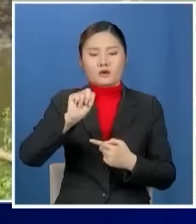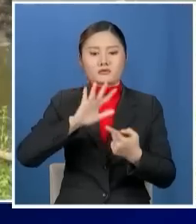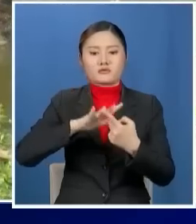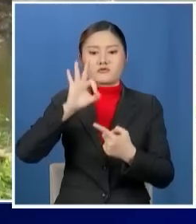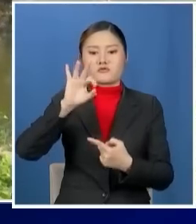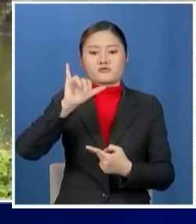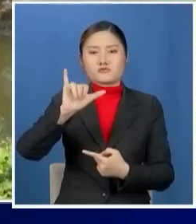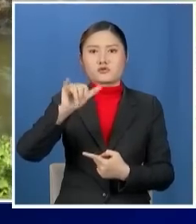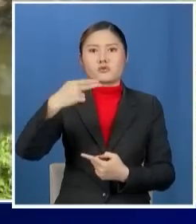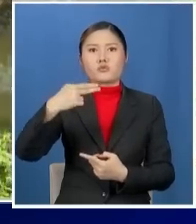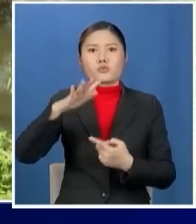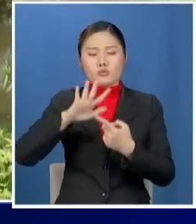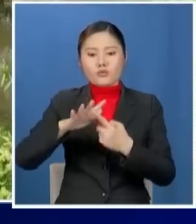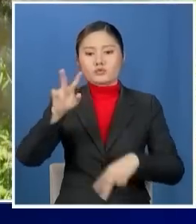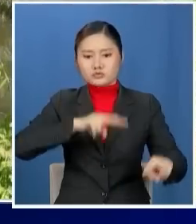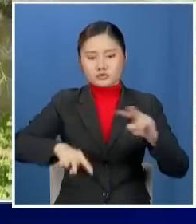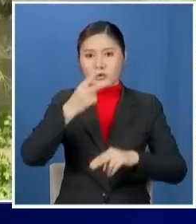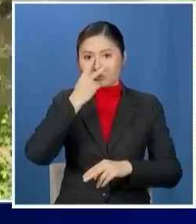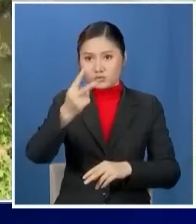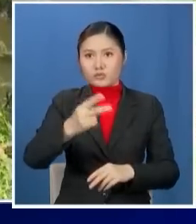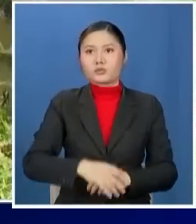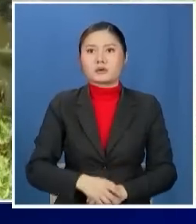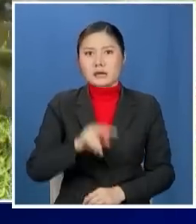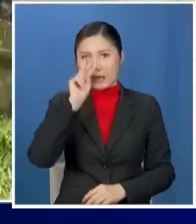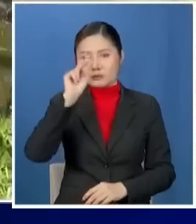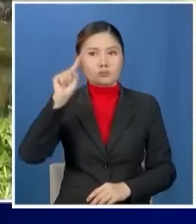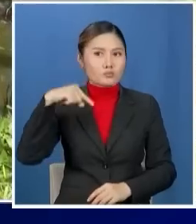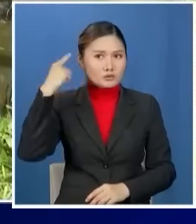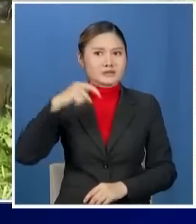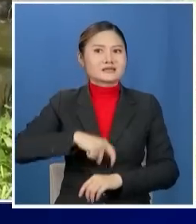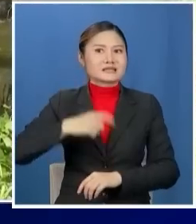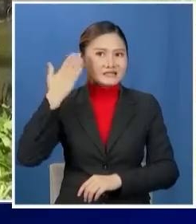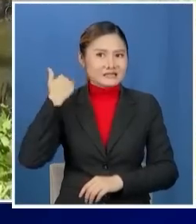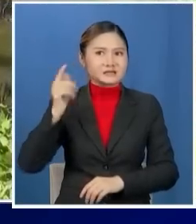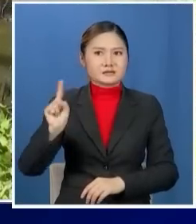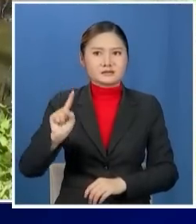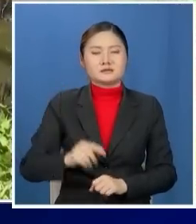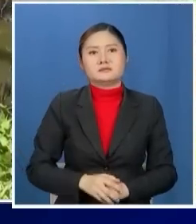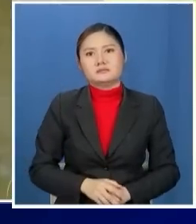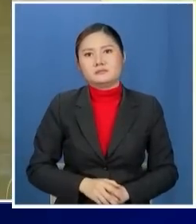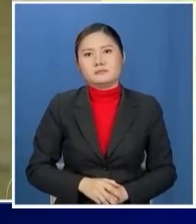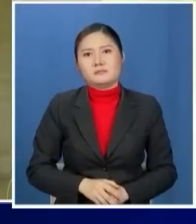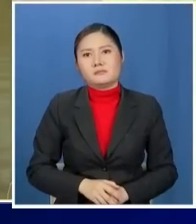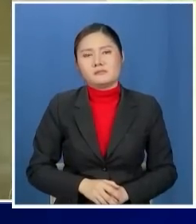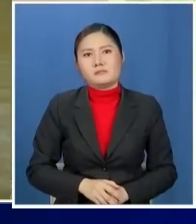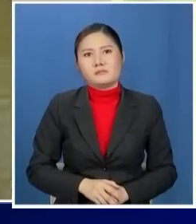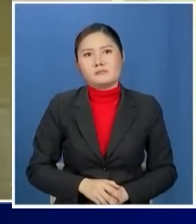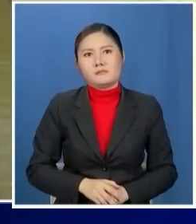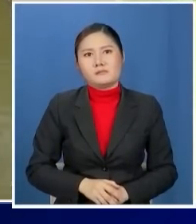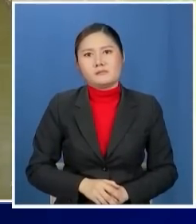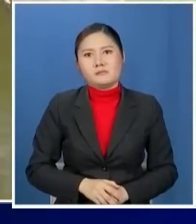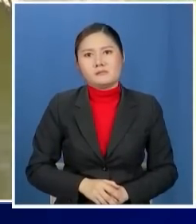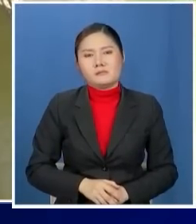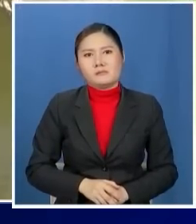หลังจากนั้นเองก็มีการไปตรวจสอบเอ้ายังเห็นว่าจินซ่านเนี่ยณตอนนั้นนะฮะณตอนนั้นที่อาจารย์ได้รับการติดต่อเนี่ยม